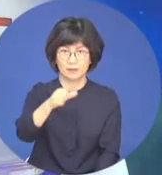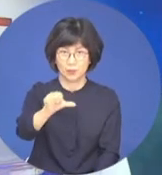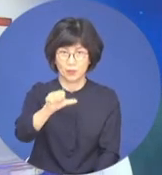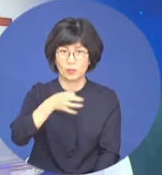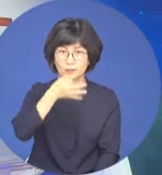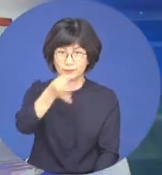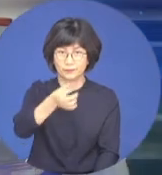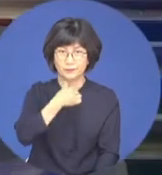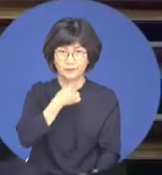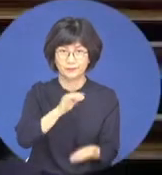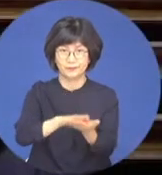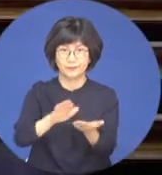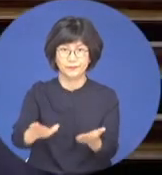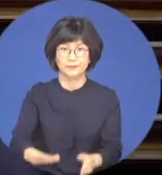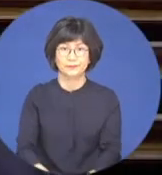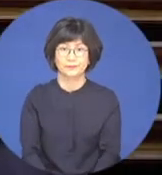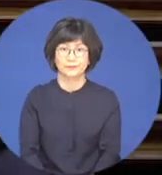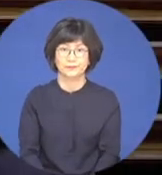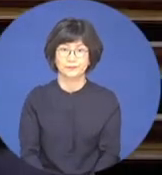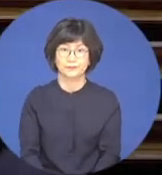드리겠습니다.